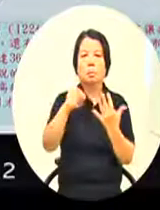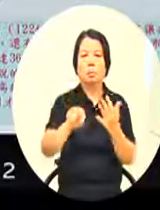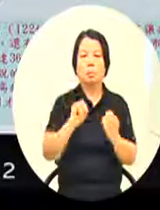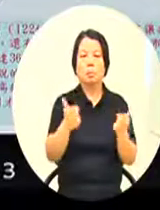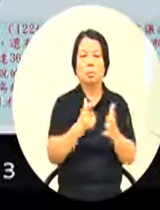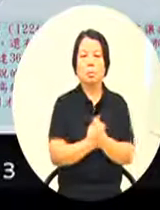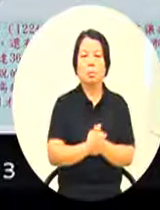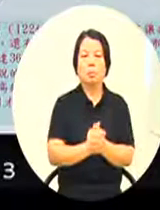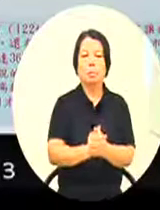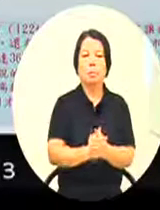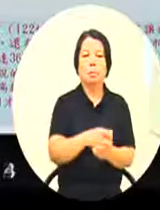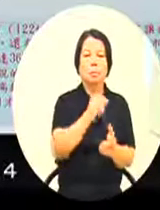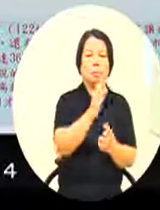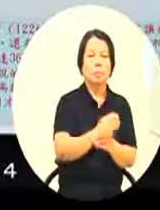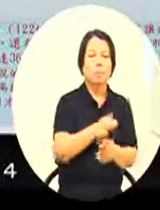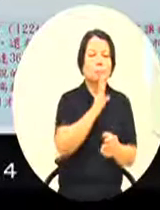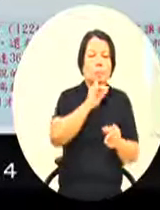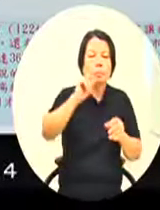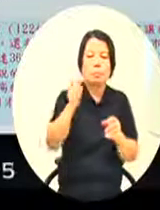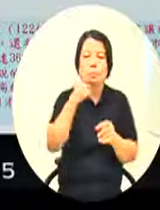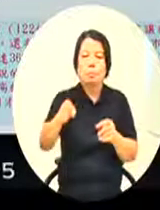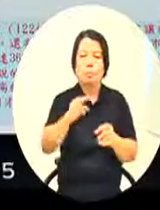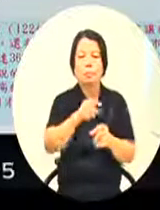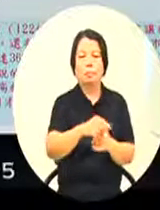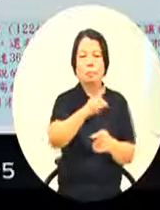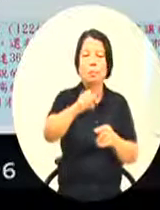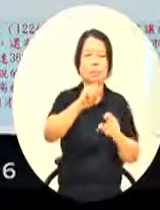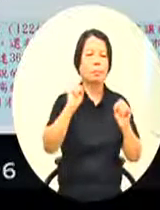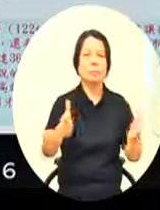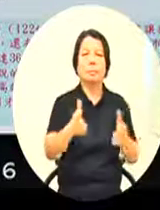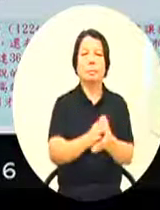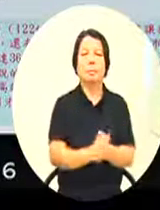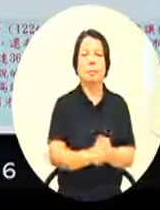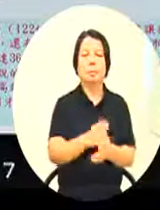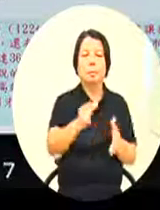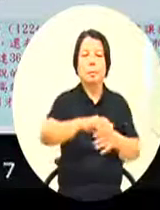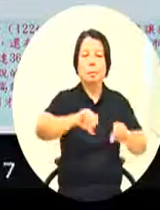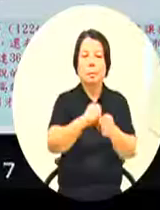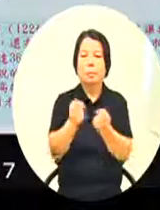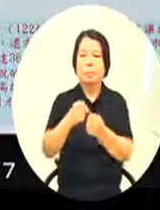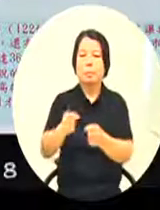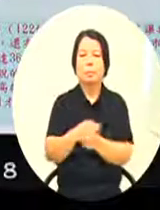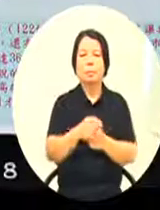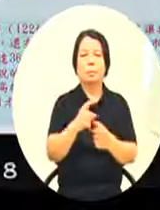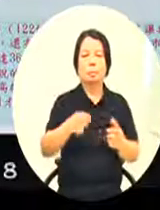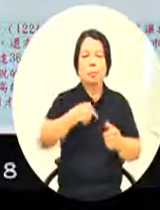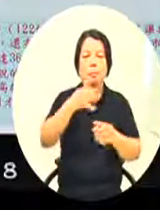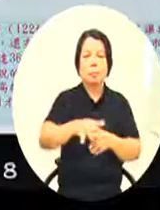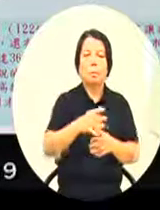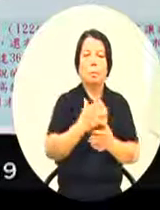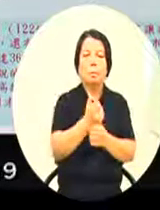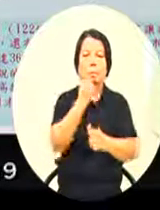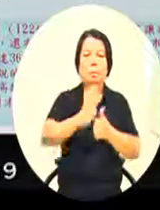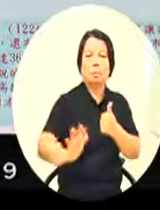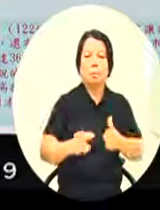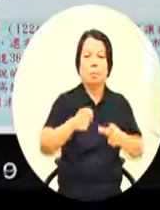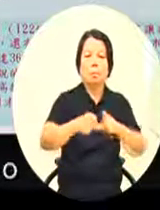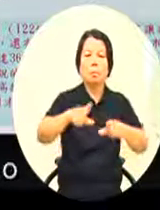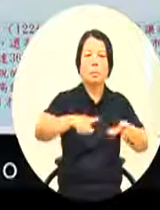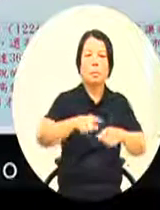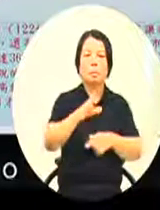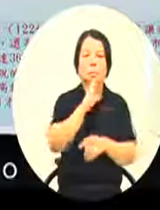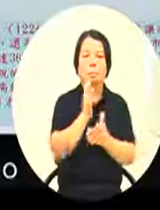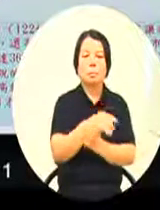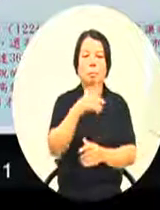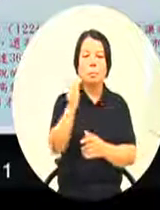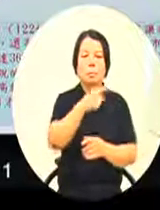是非题，错误，因为破坏自然生态公园盖建筑物，它就是是非题，